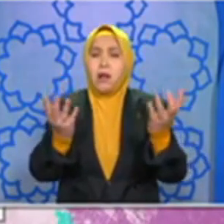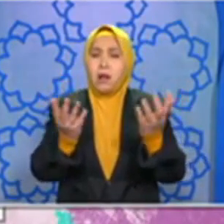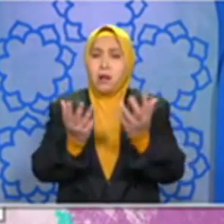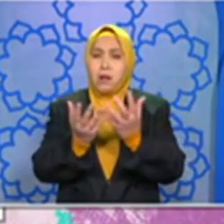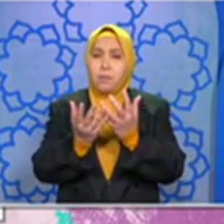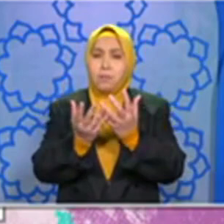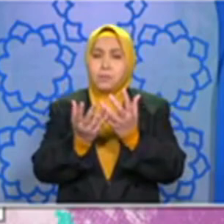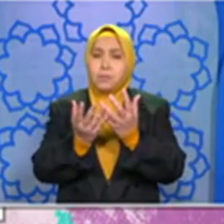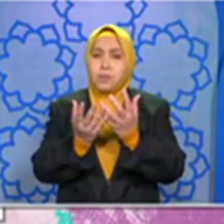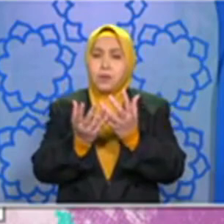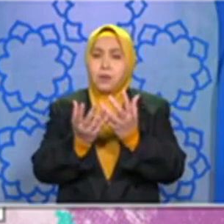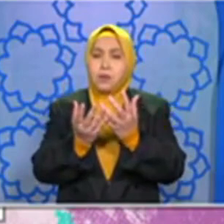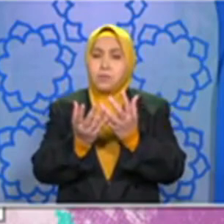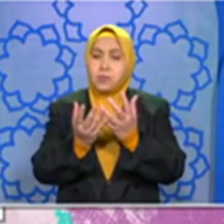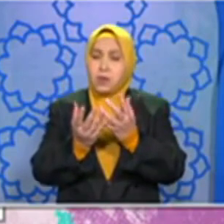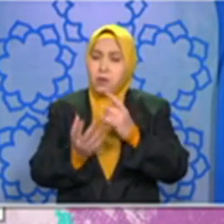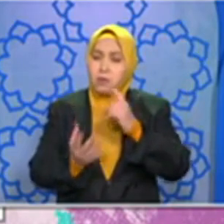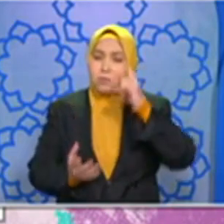العالمين،